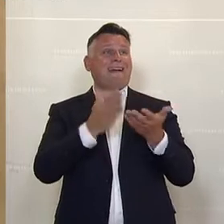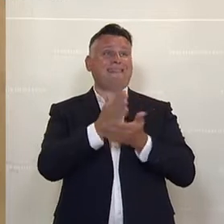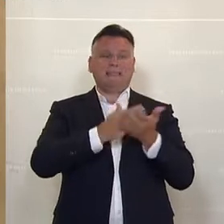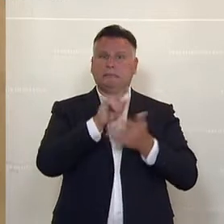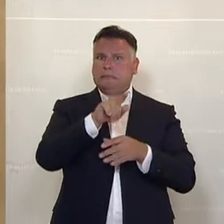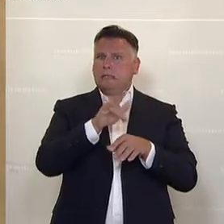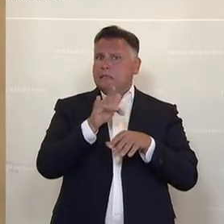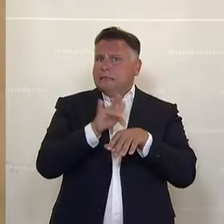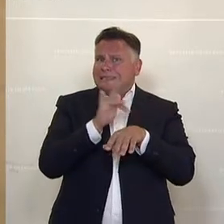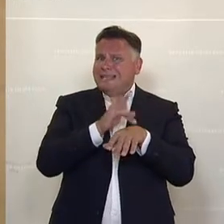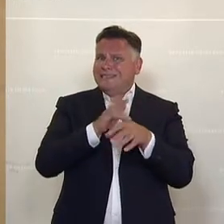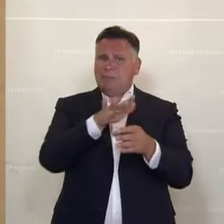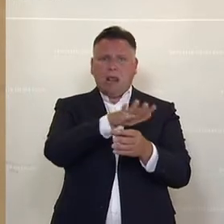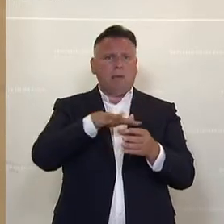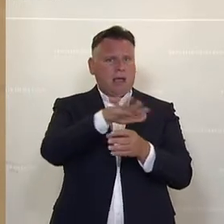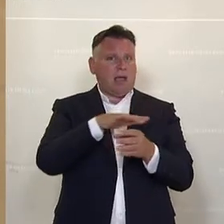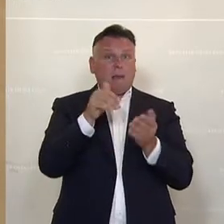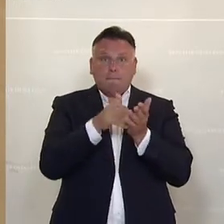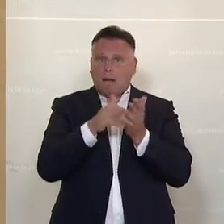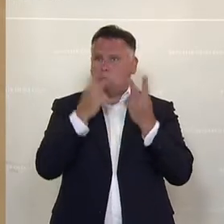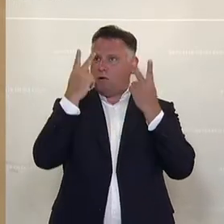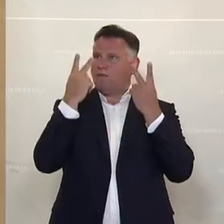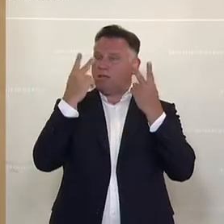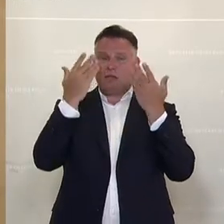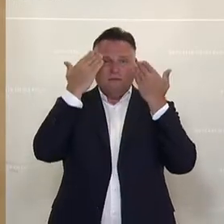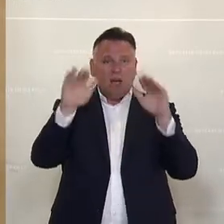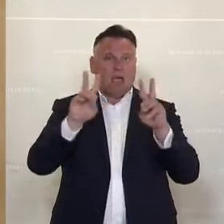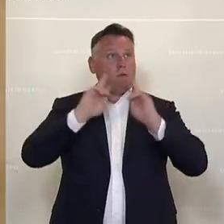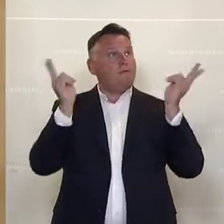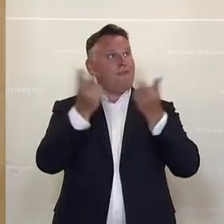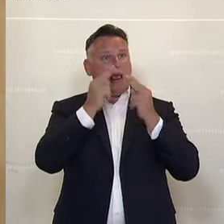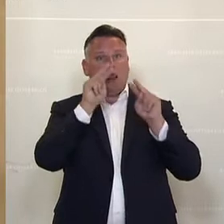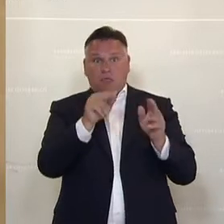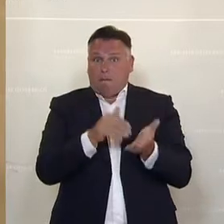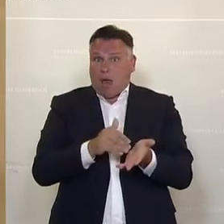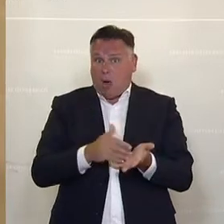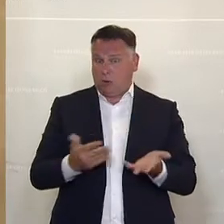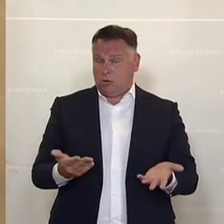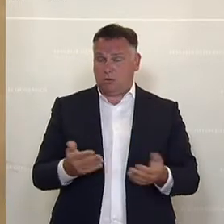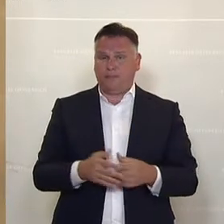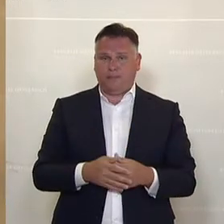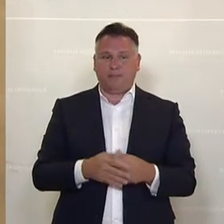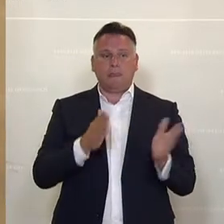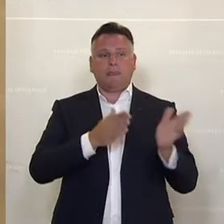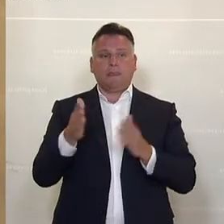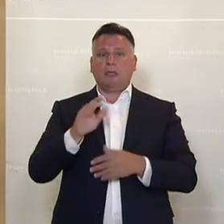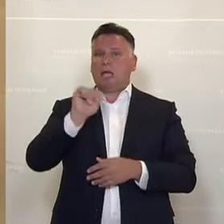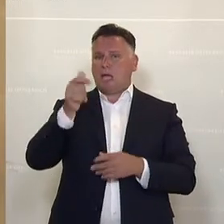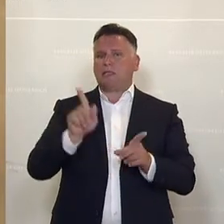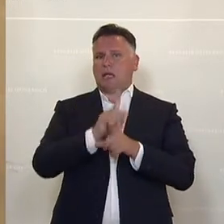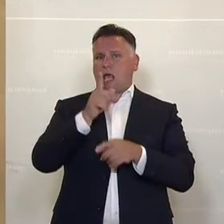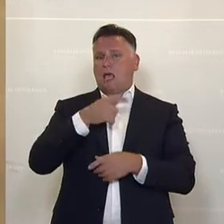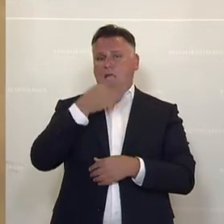Vertrauen eine der wichtigsten Währungen überhaupt. Ich möchte auch gleich zu Beginn mit Dankesworten